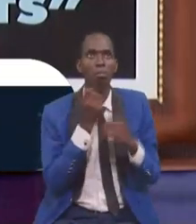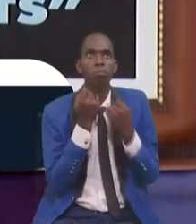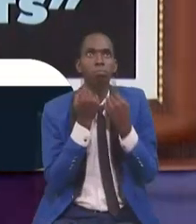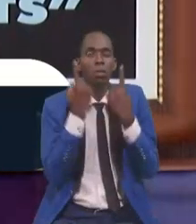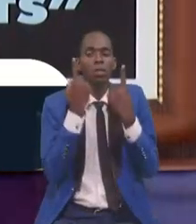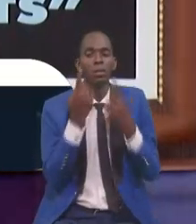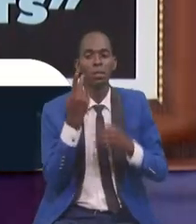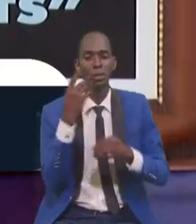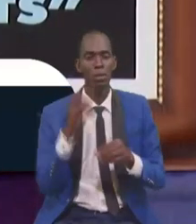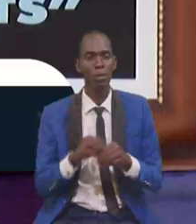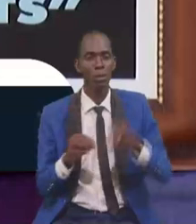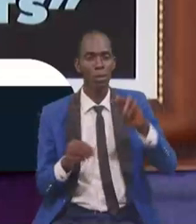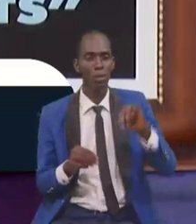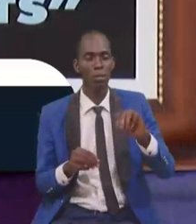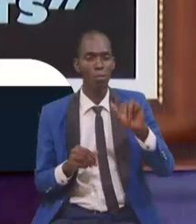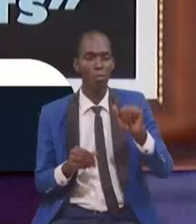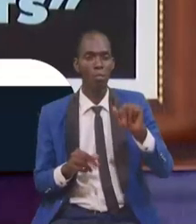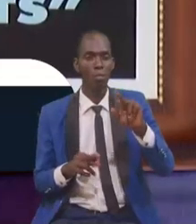Marc chapitre 7.